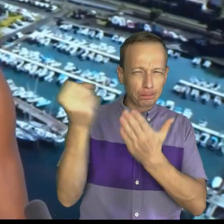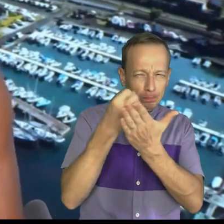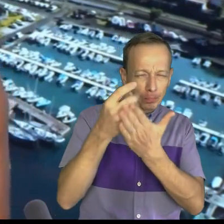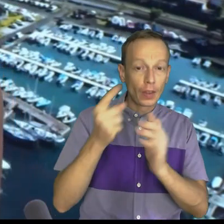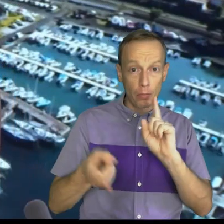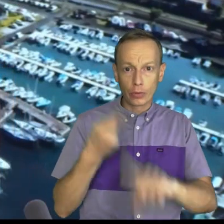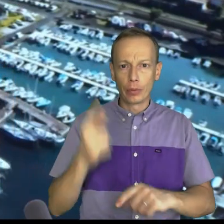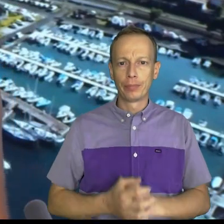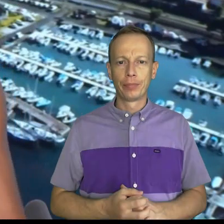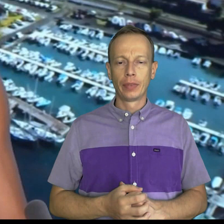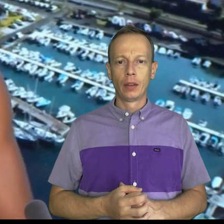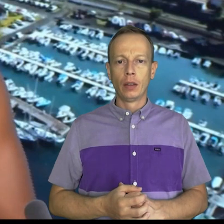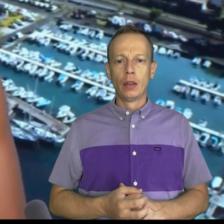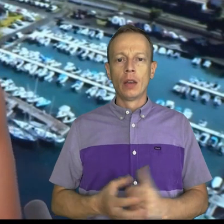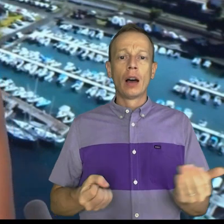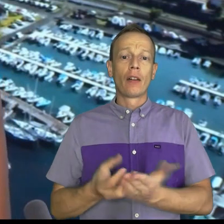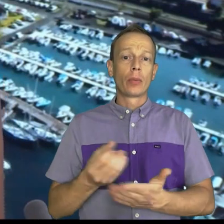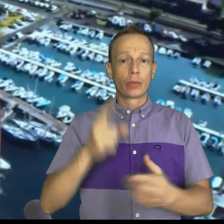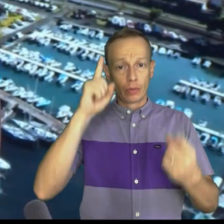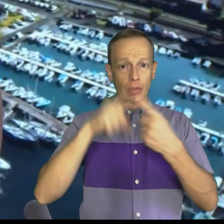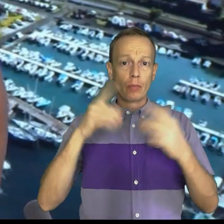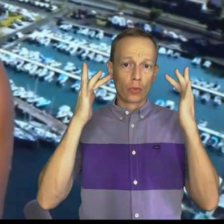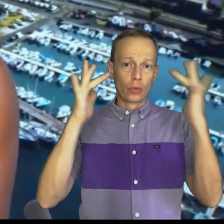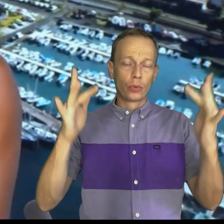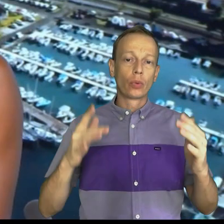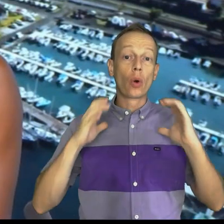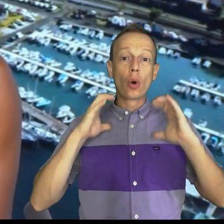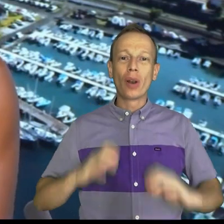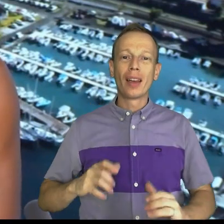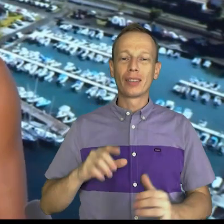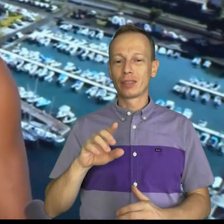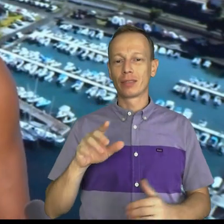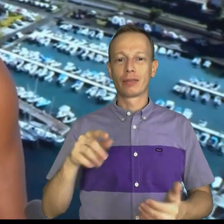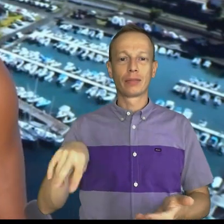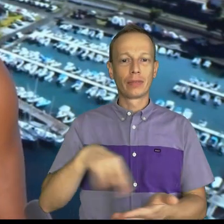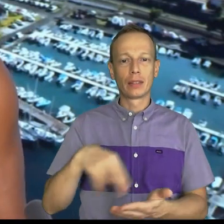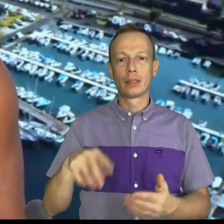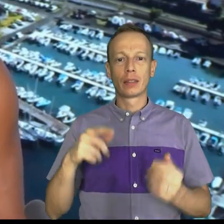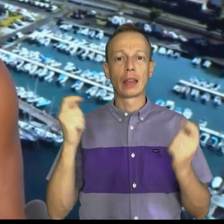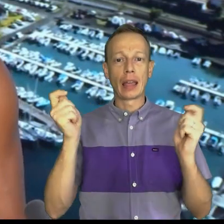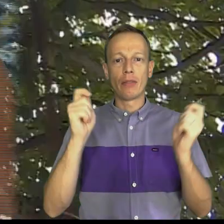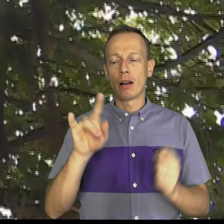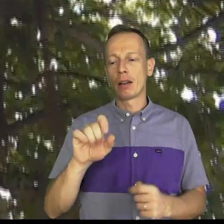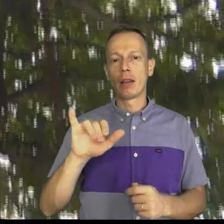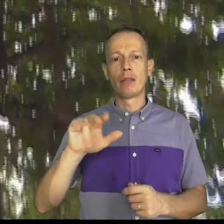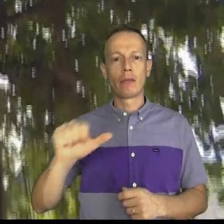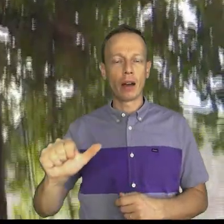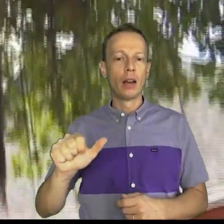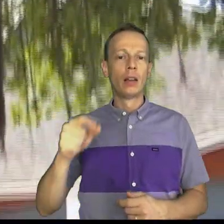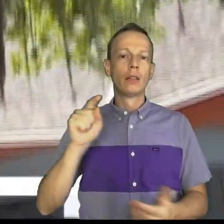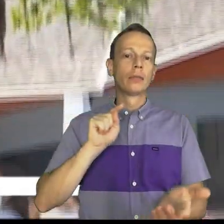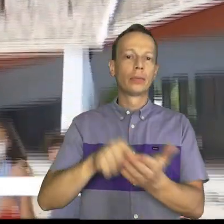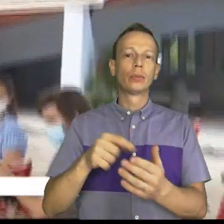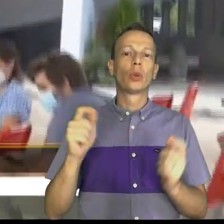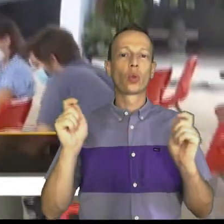Restez donc informés. Dans l'actualité culturelle, les collèges font leur heiva sur la scène de Toata du 11 au 13 mars.